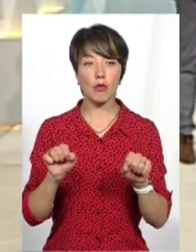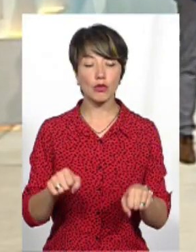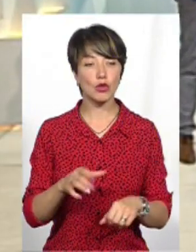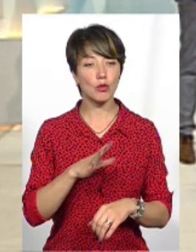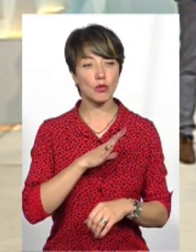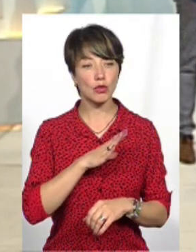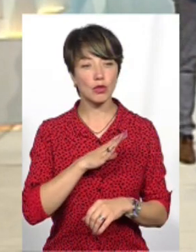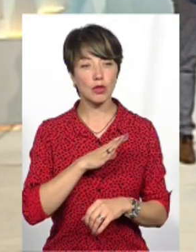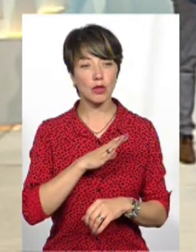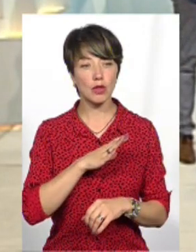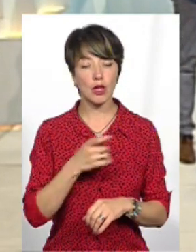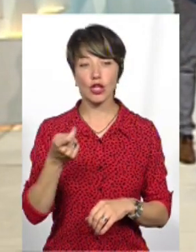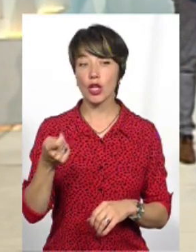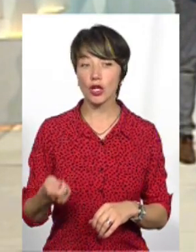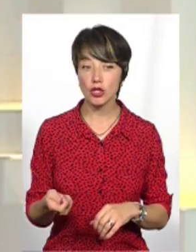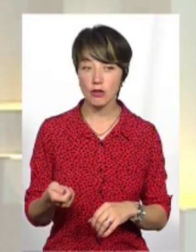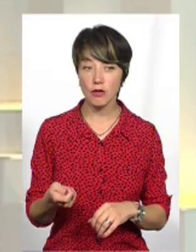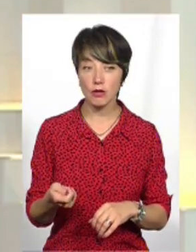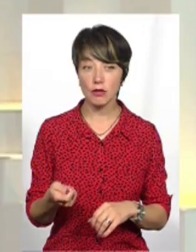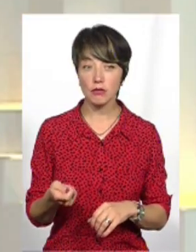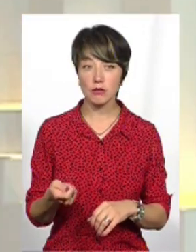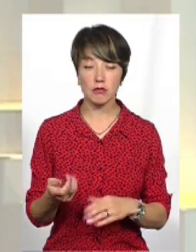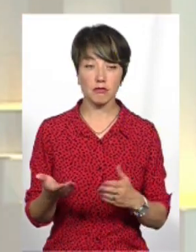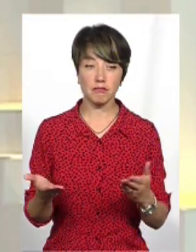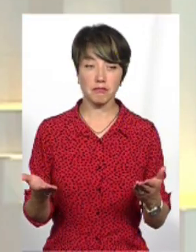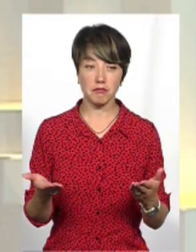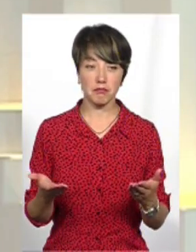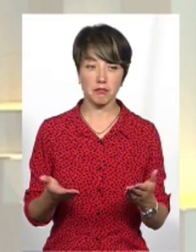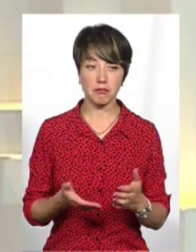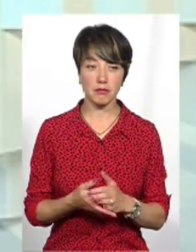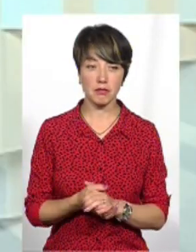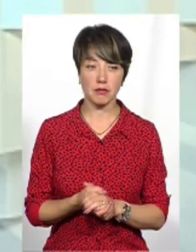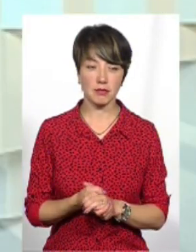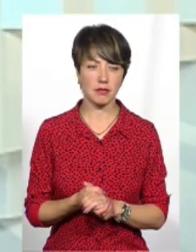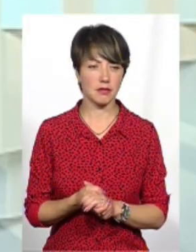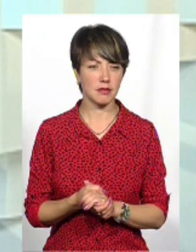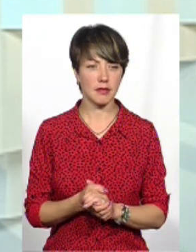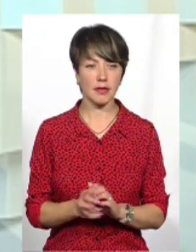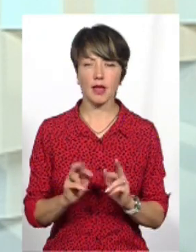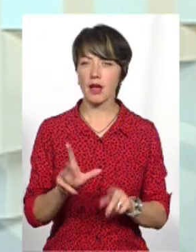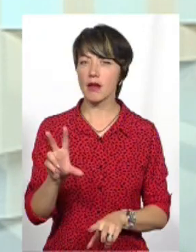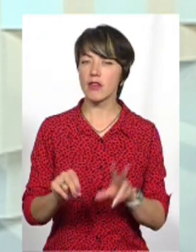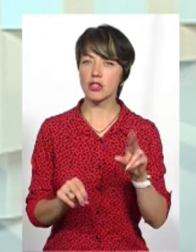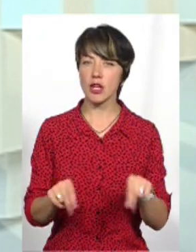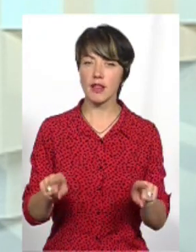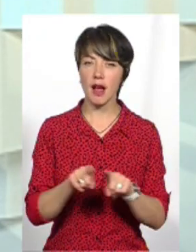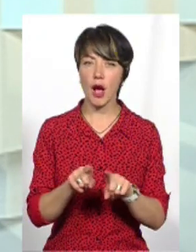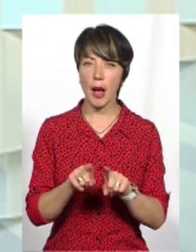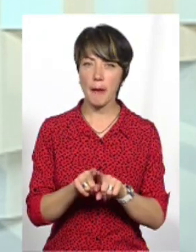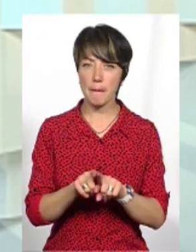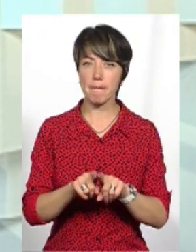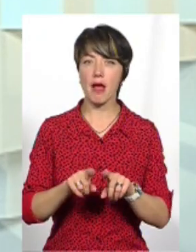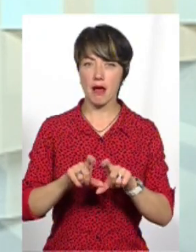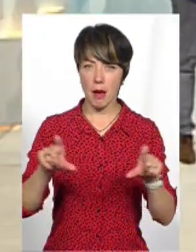ну, це, що так дешево, якого красти менше, от і все. Ну, усе ж, як вважаєте, таке підприємство, як